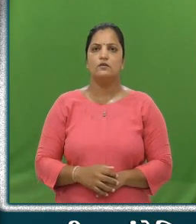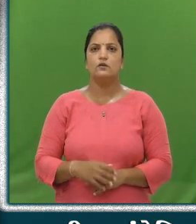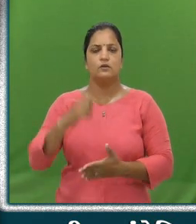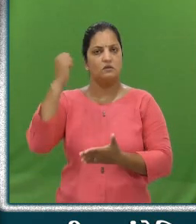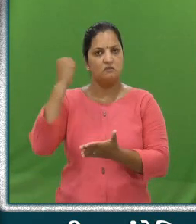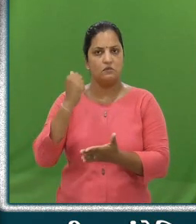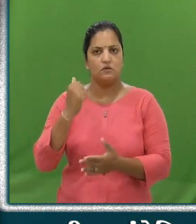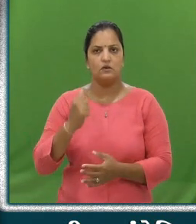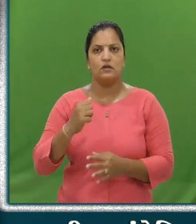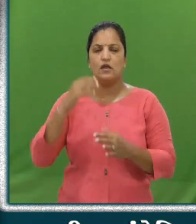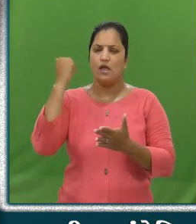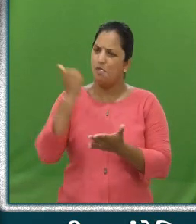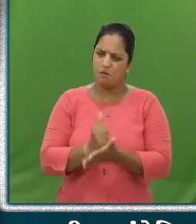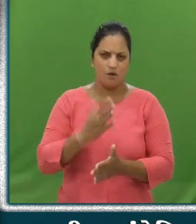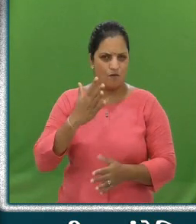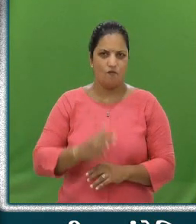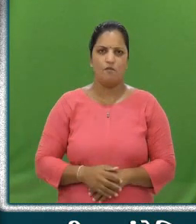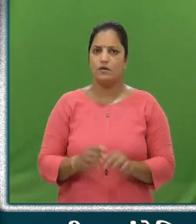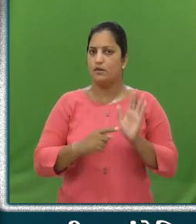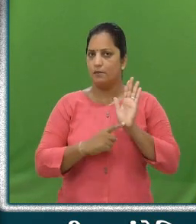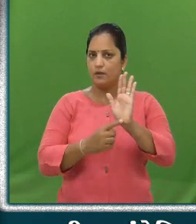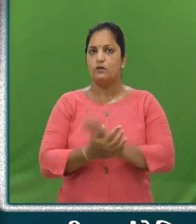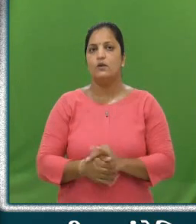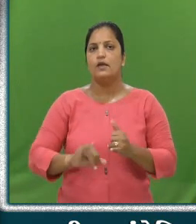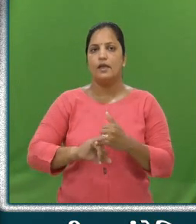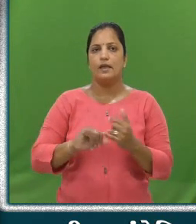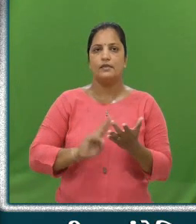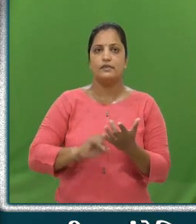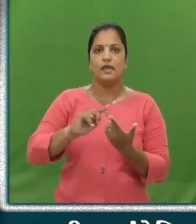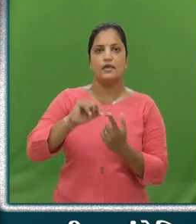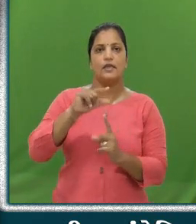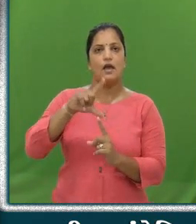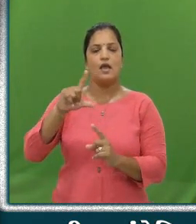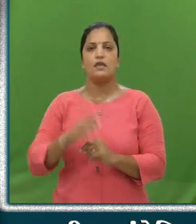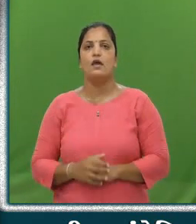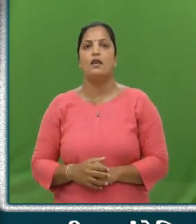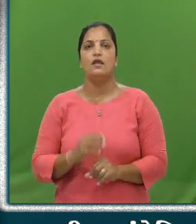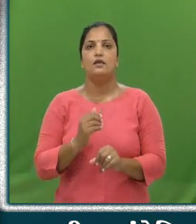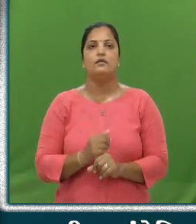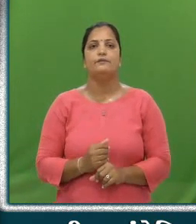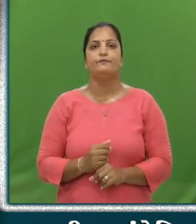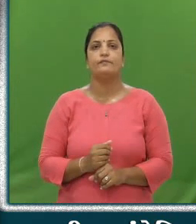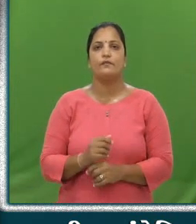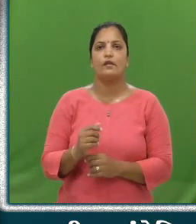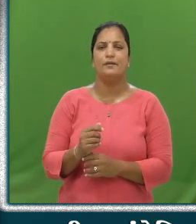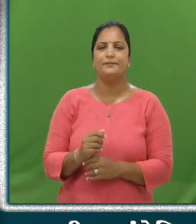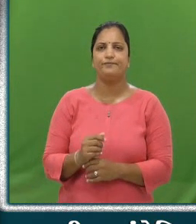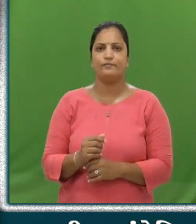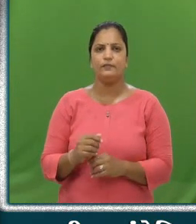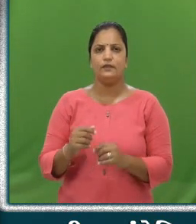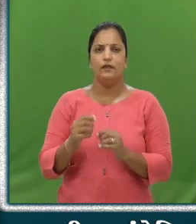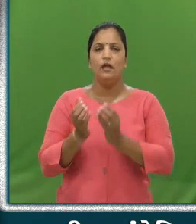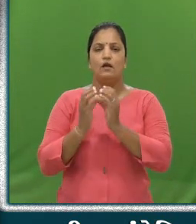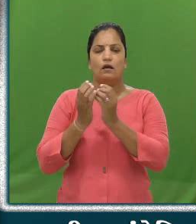કે આનુવંશિક નથી એટલે બતાવ્યું છે કે આ જે સજીવ જે છે એ કયું છે સ્નેહ અથવા તો જે કહેવામાં